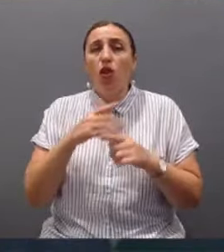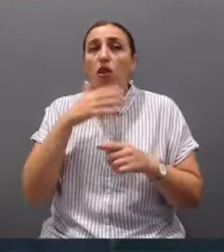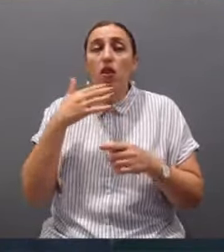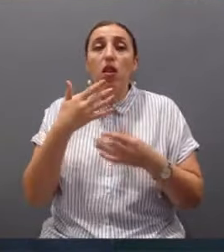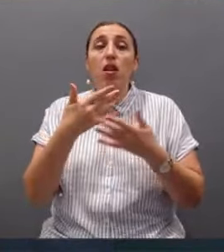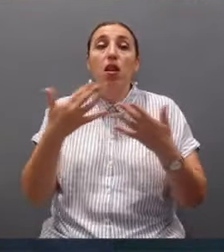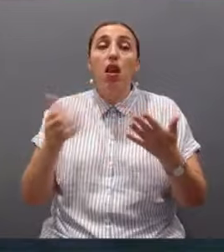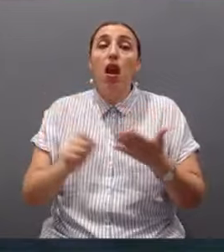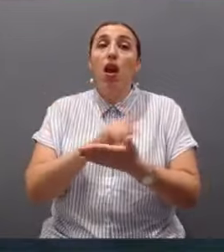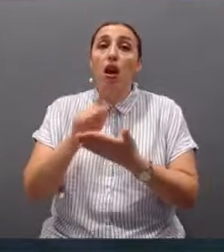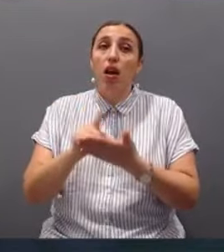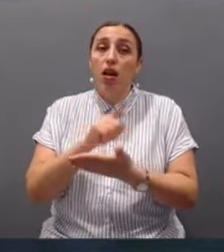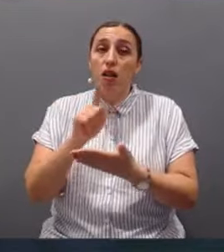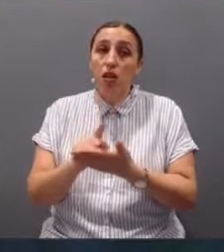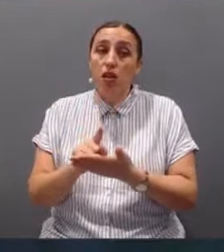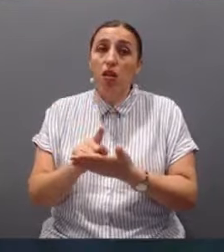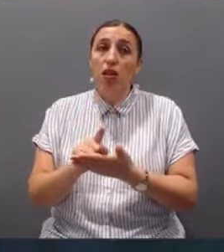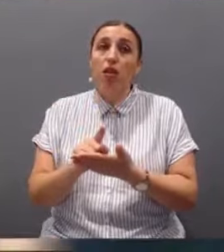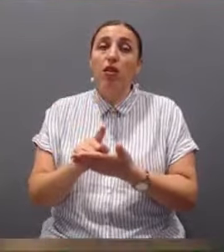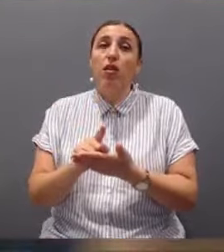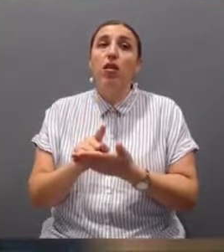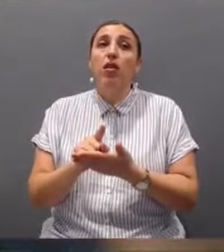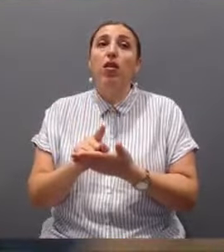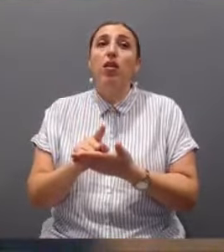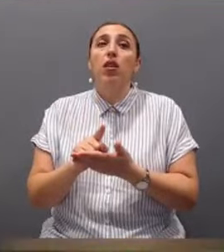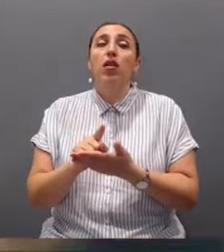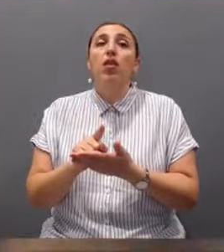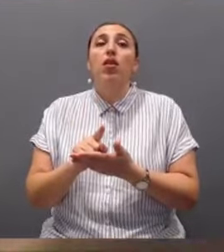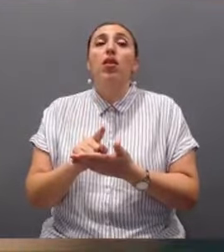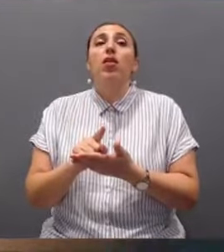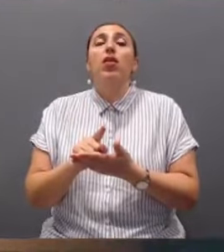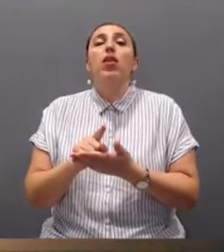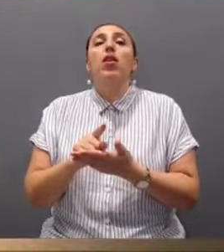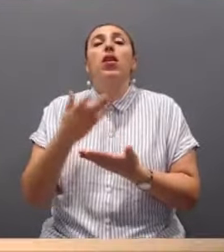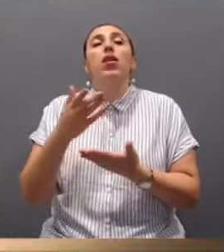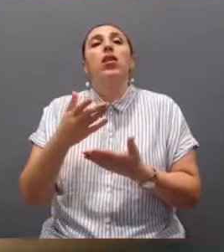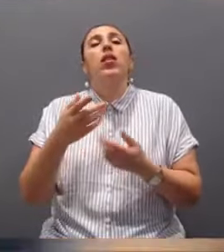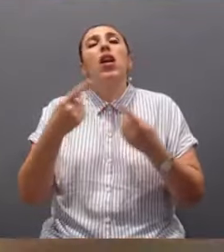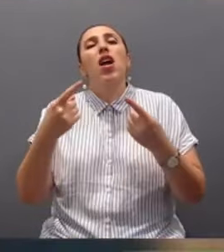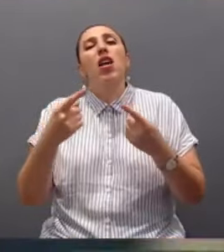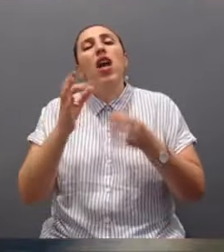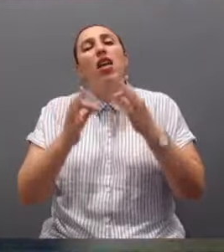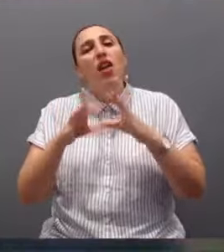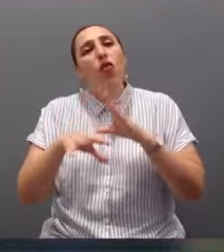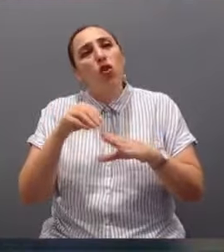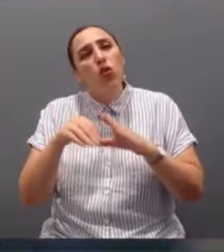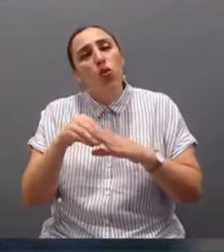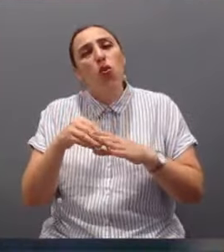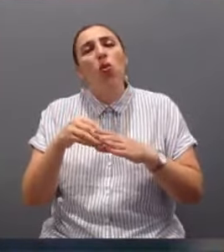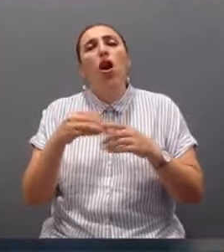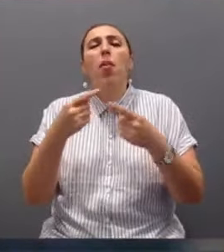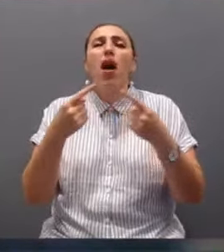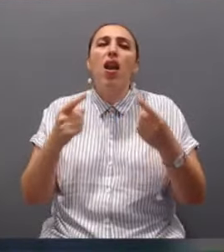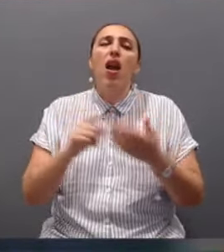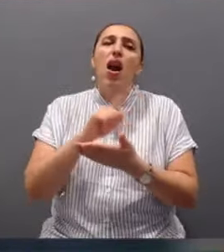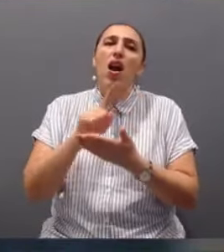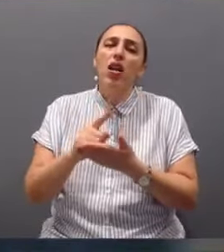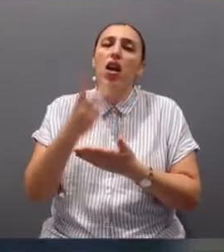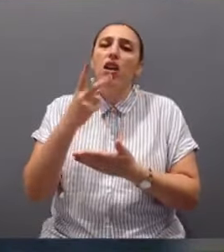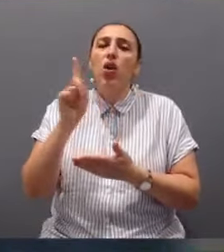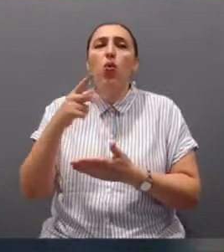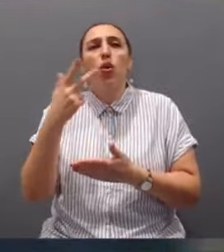հարցեր, ինչպիսիք պարոն Թումանյանը ներկայացրեց, նույն դատավորների ընտրությունը կամ այլ հարցեր մեծամասնությունով,